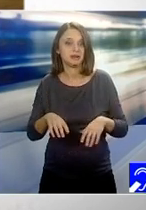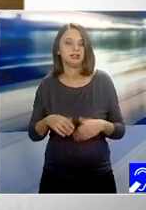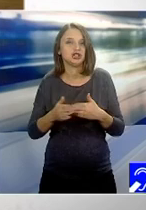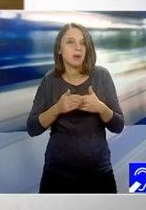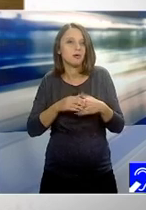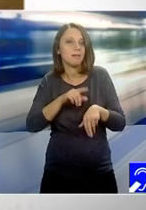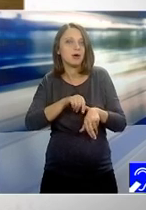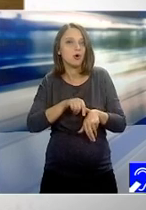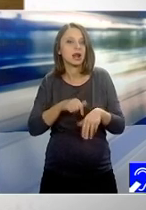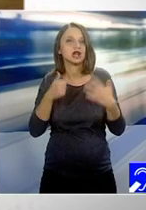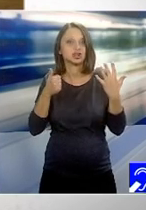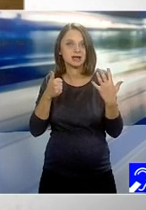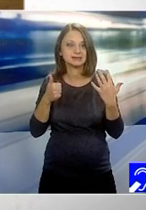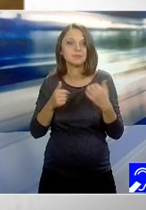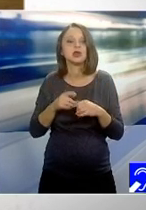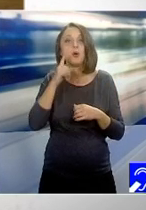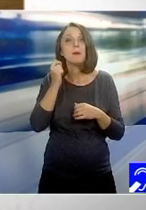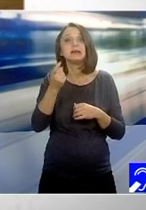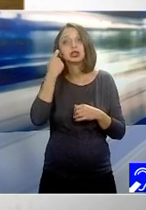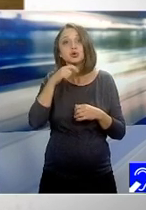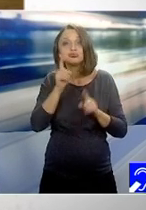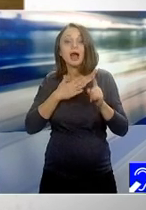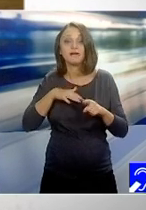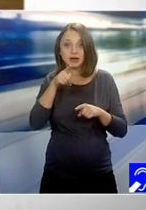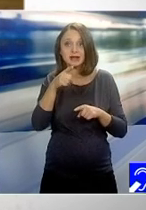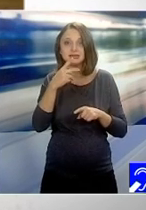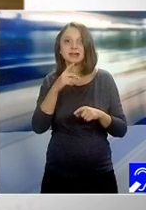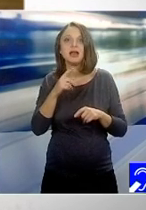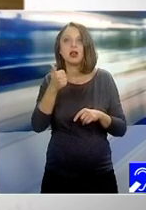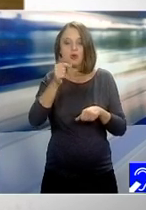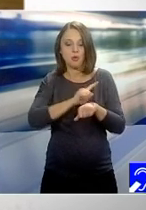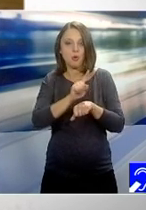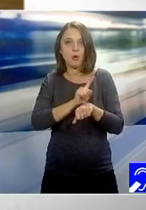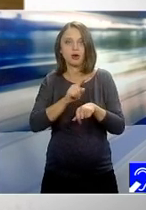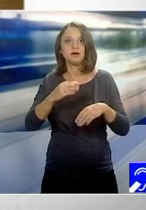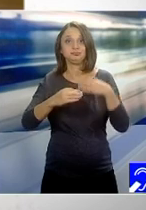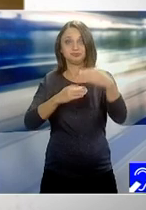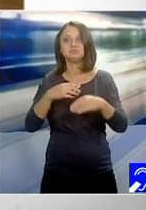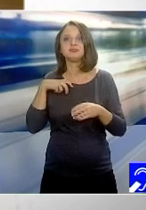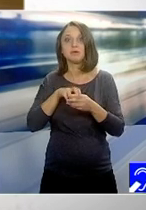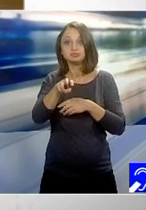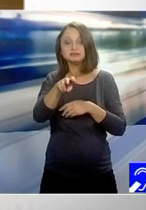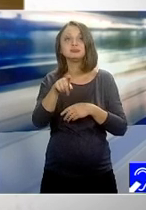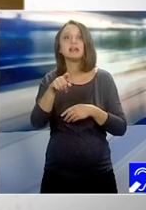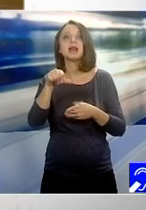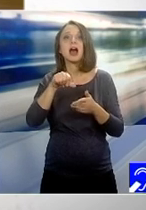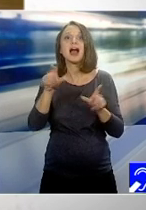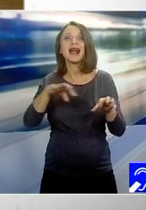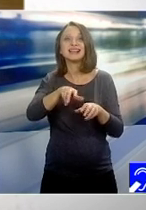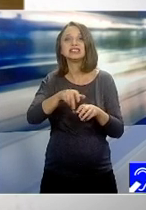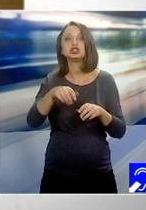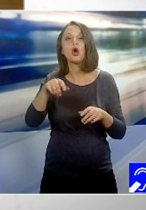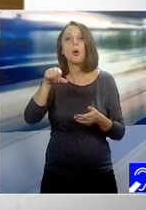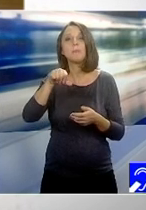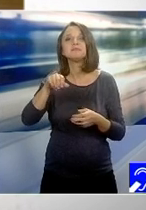așadar clujenii mai au la dispoziție aproximativ o oră să ajungă la Centrul de Cultură Urbană Casino pentru a vedea că speranța merge